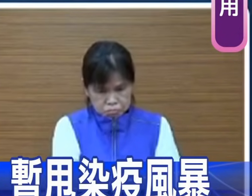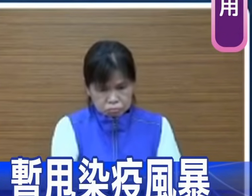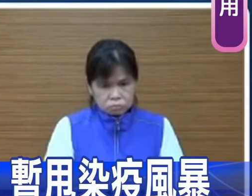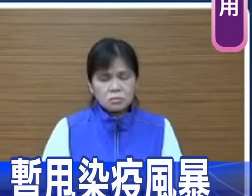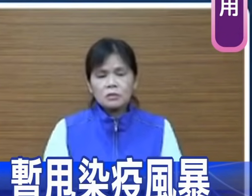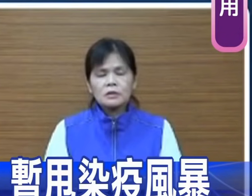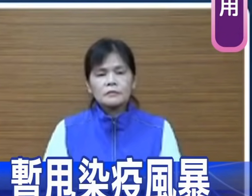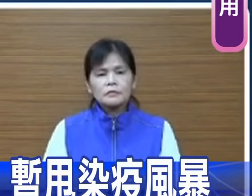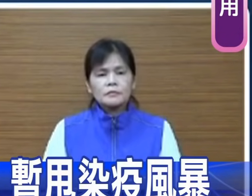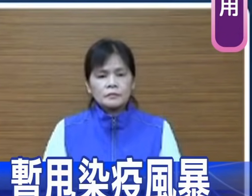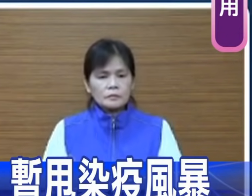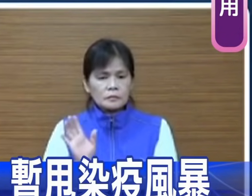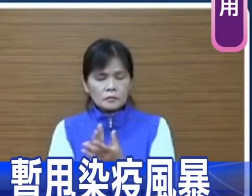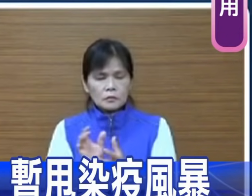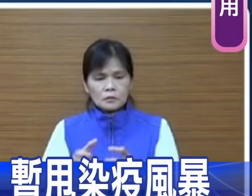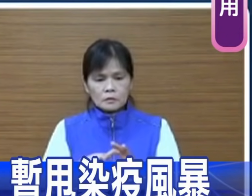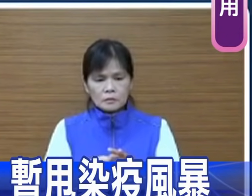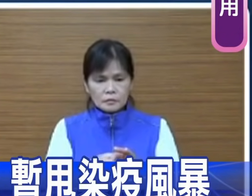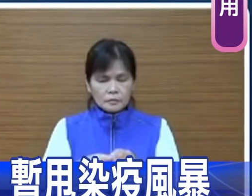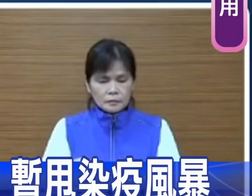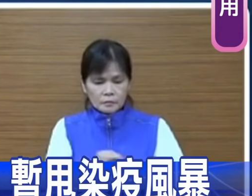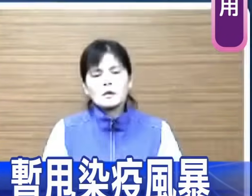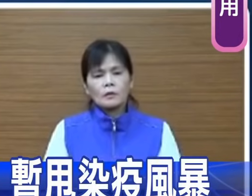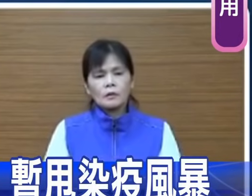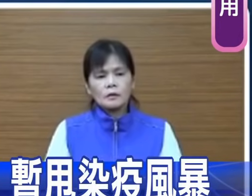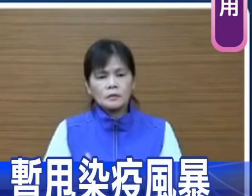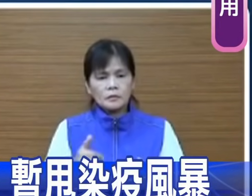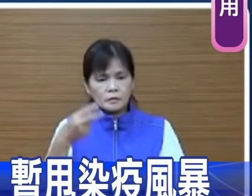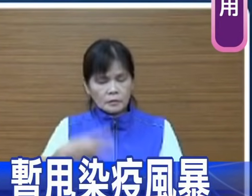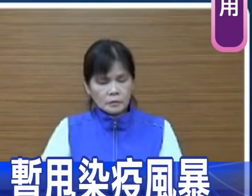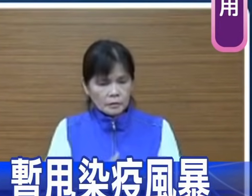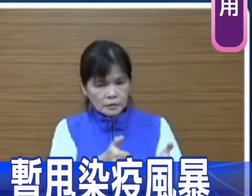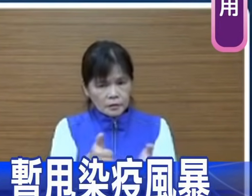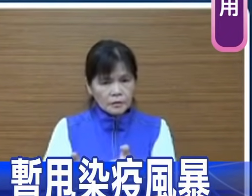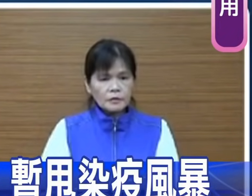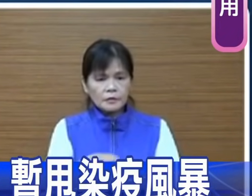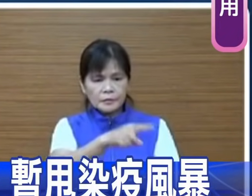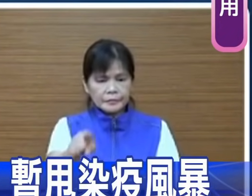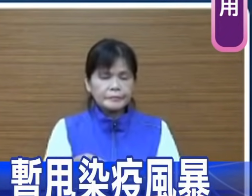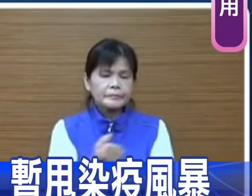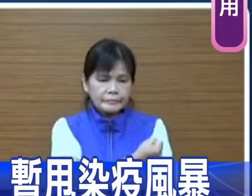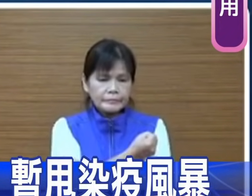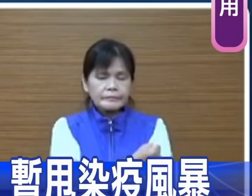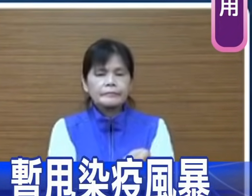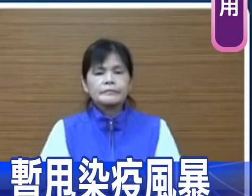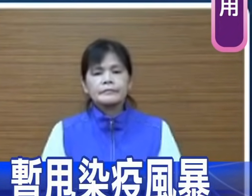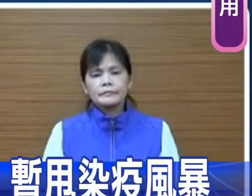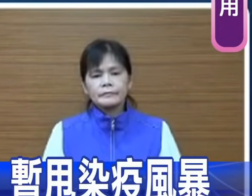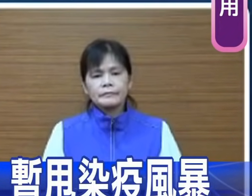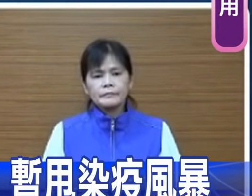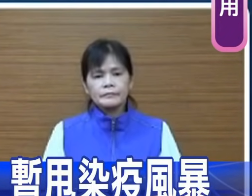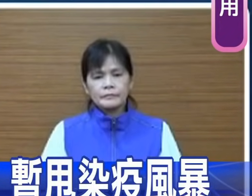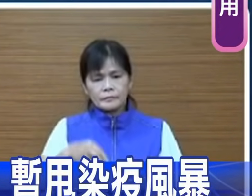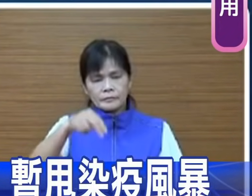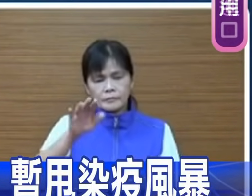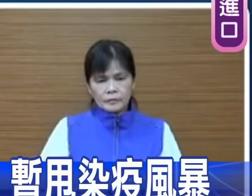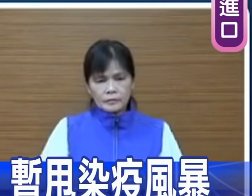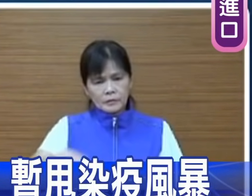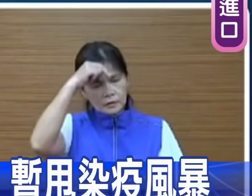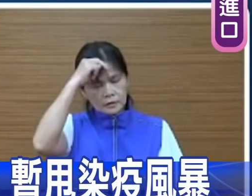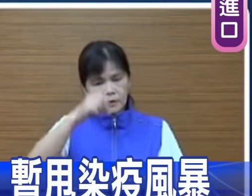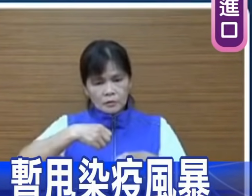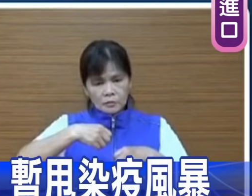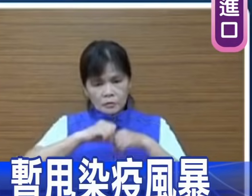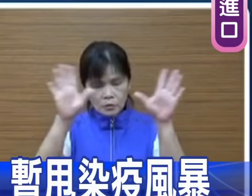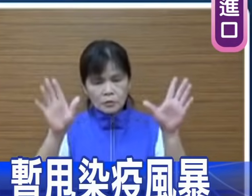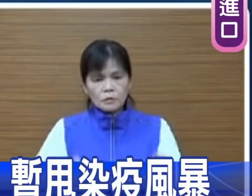经济产业造成重大的影响。在这边呢，也要感谢今天下午正式的宣布，